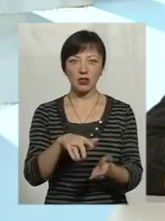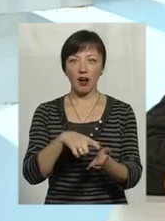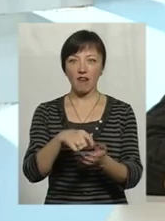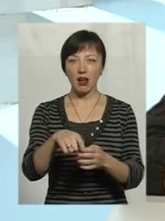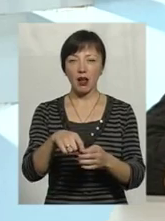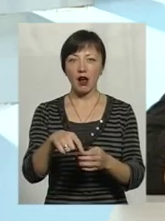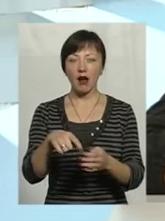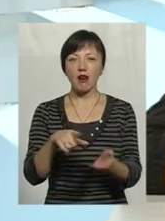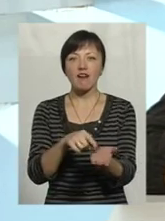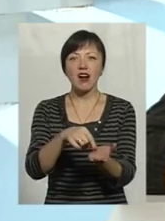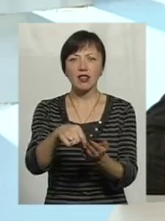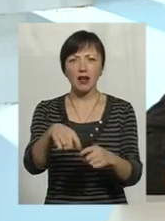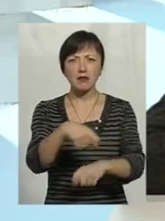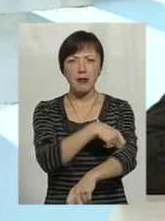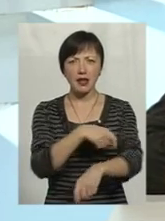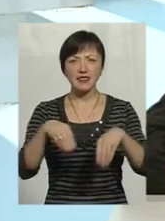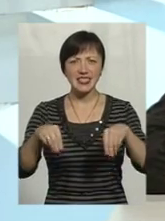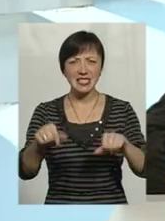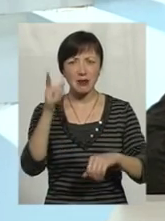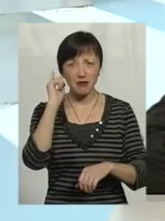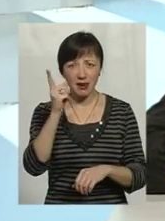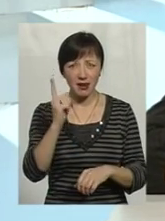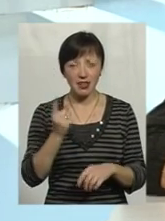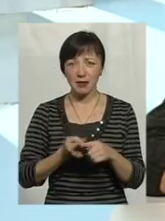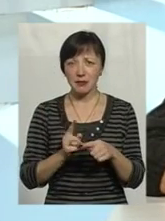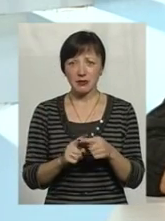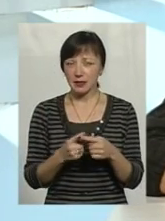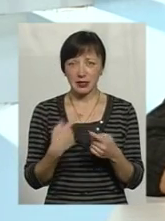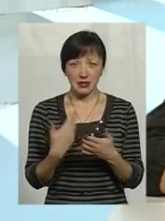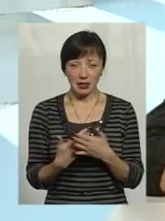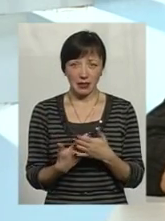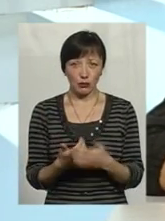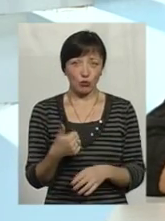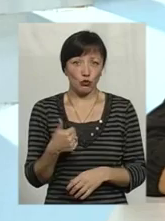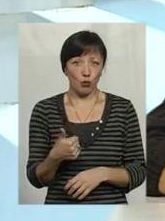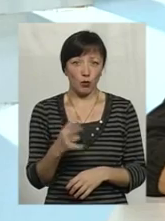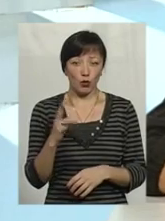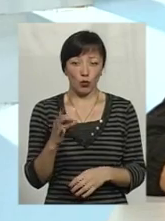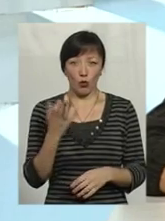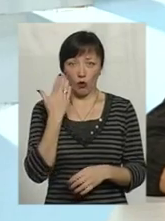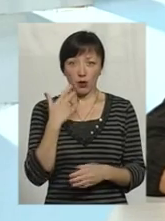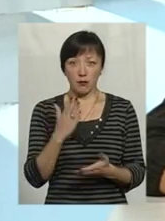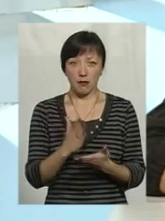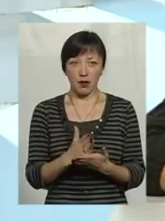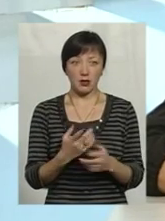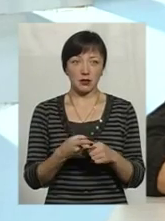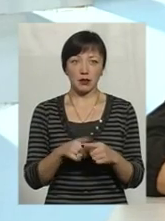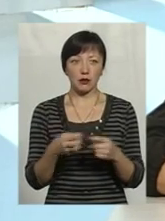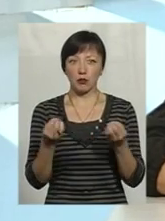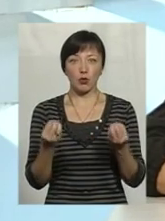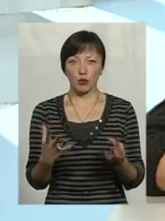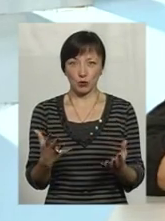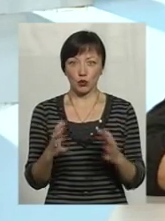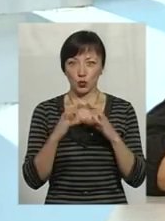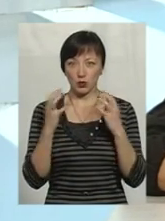землі, мені здається, це дуже добре, але коли ти її маєш, то ти, звичайно, її не просто